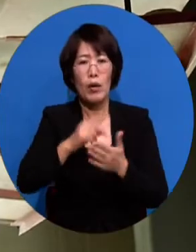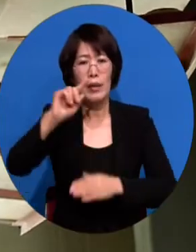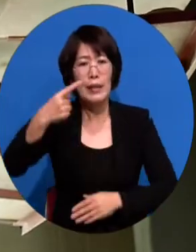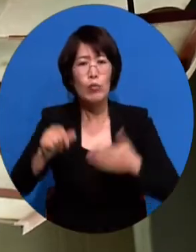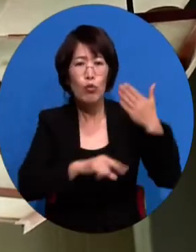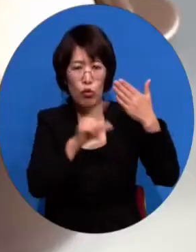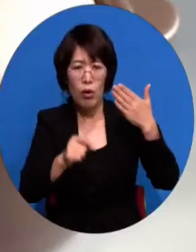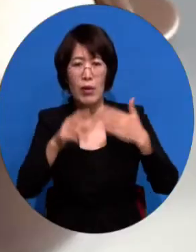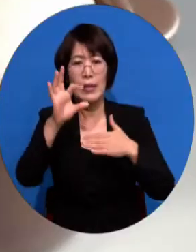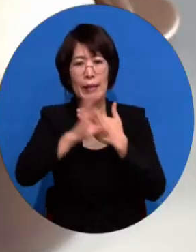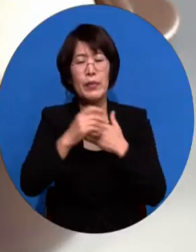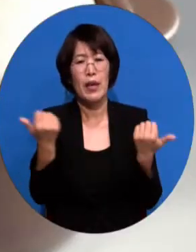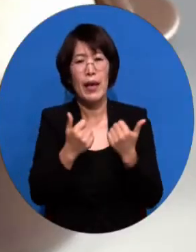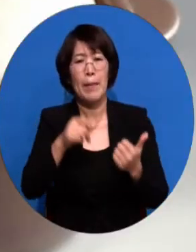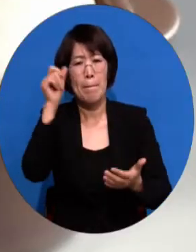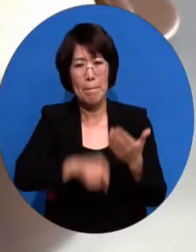처리 배 예정입니다